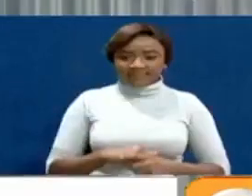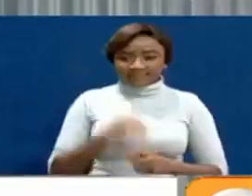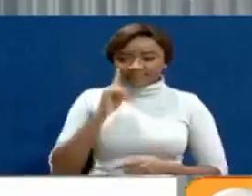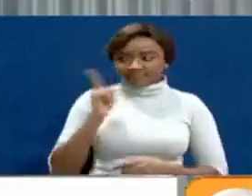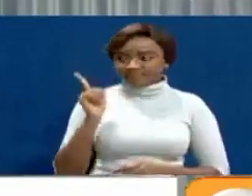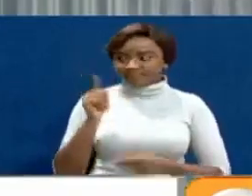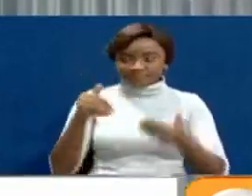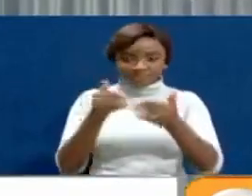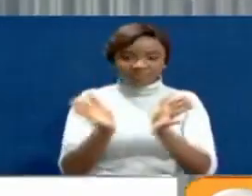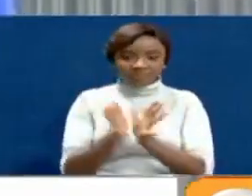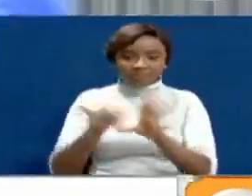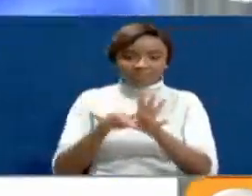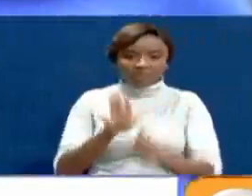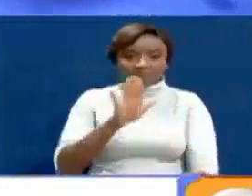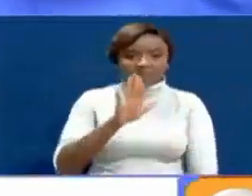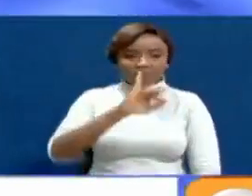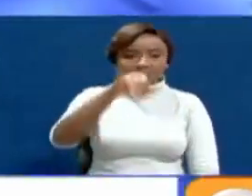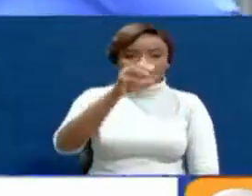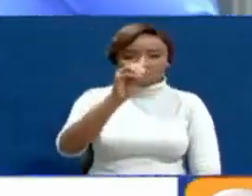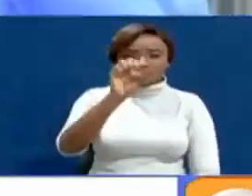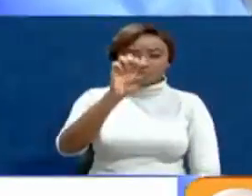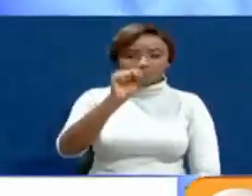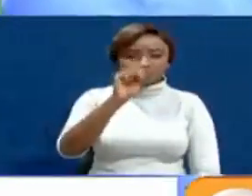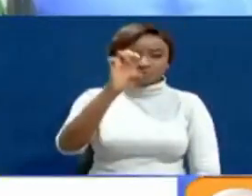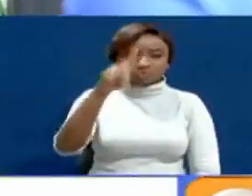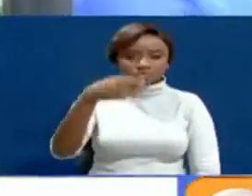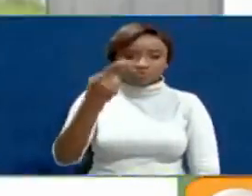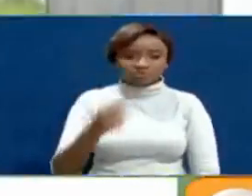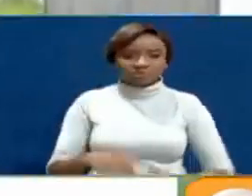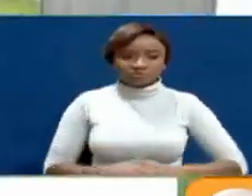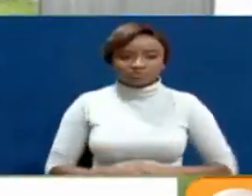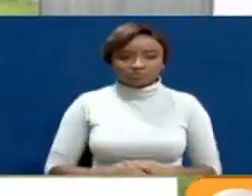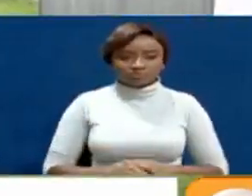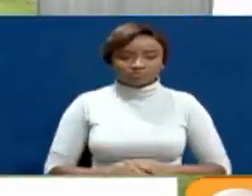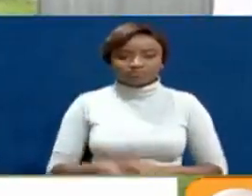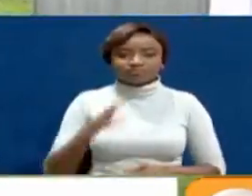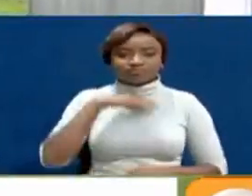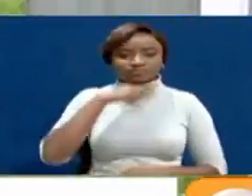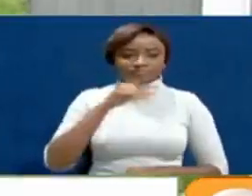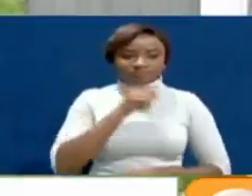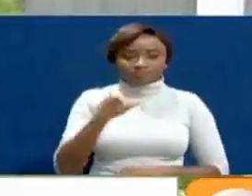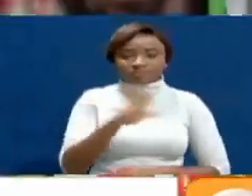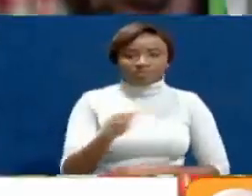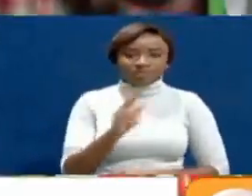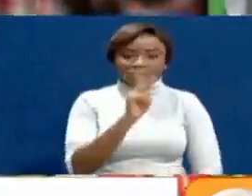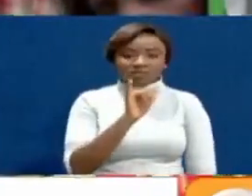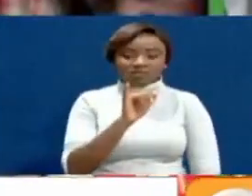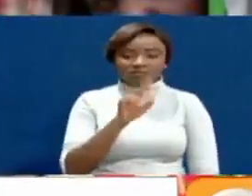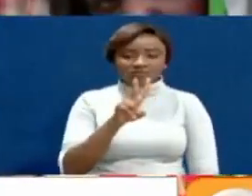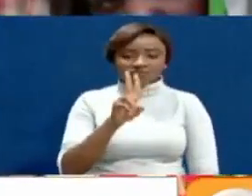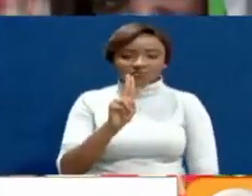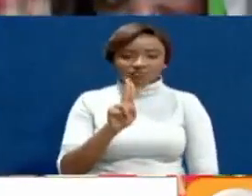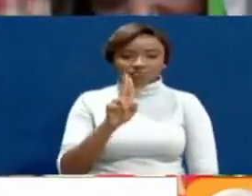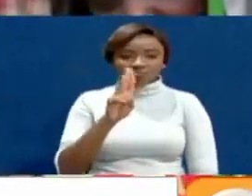Tunapowapata jamaa wa Joseph Masharia saa chache baada ya mwana wao kufariki kinyama katika eneo la Kivumbini hii leo, familia